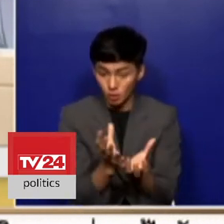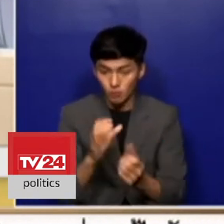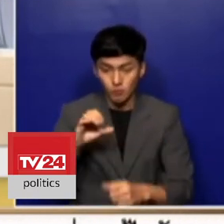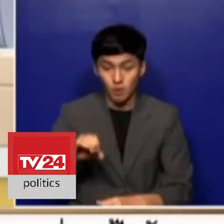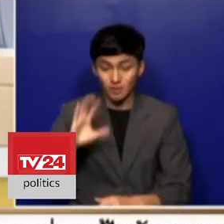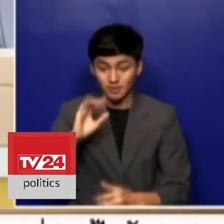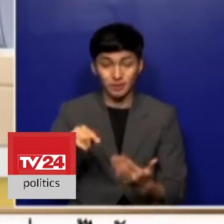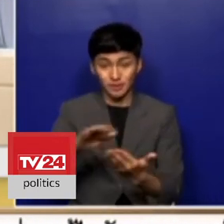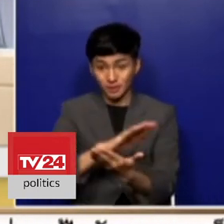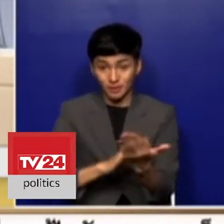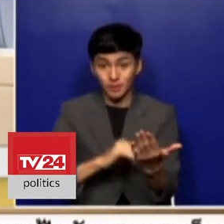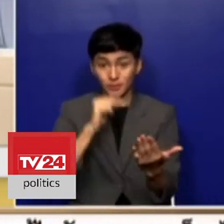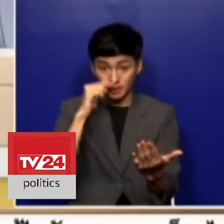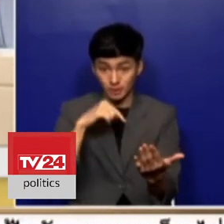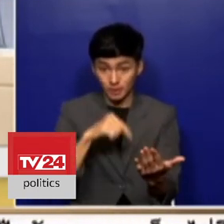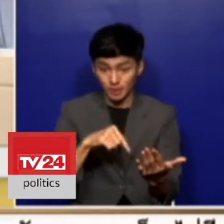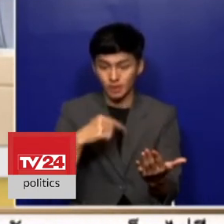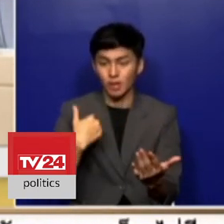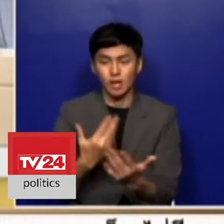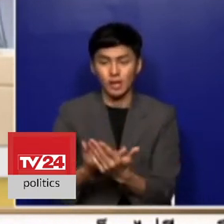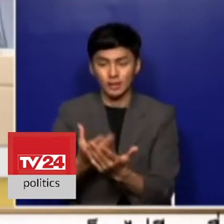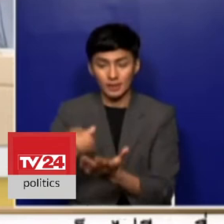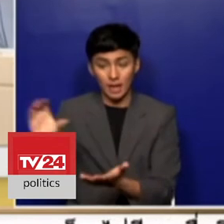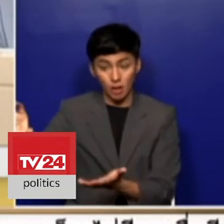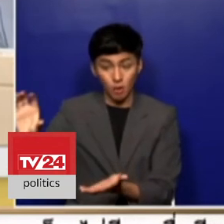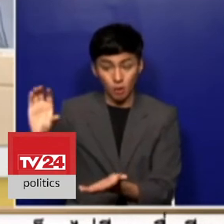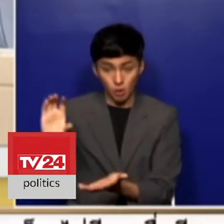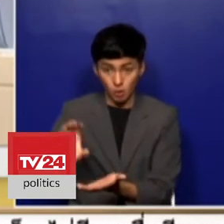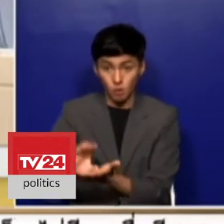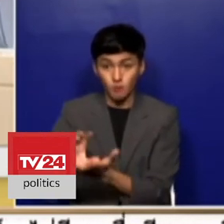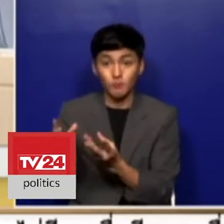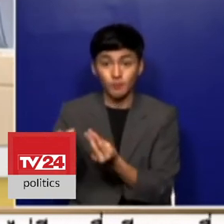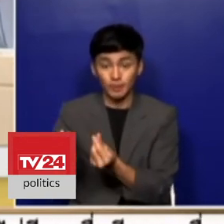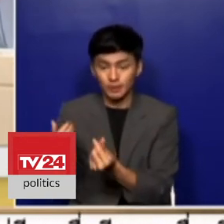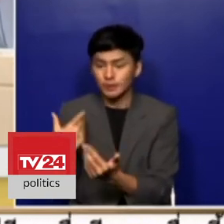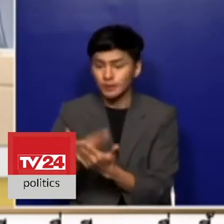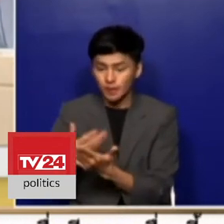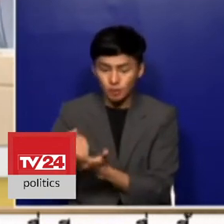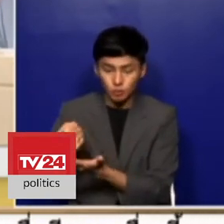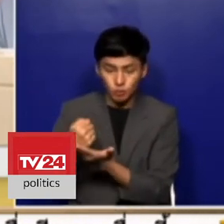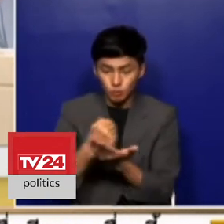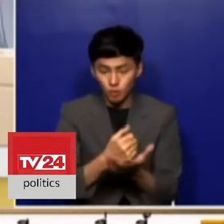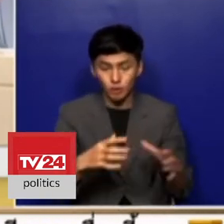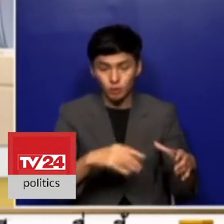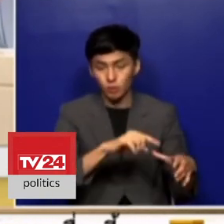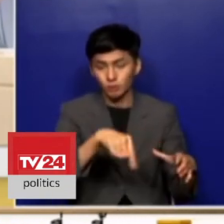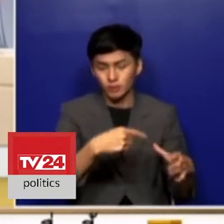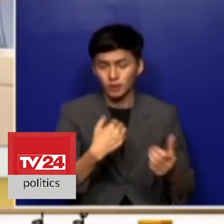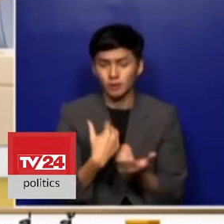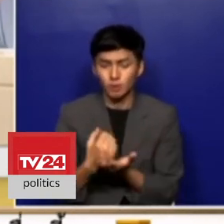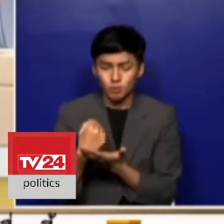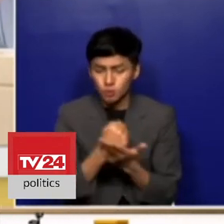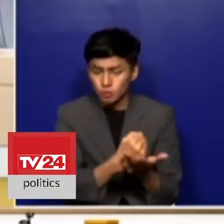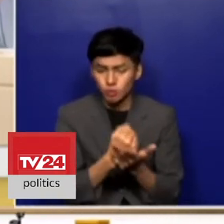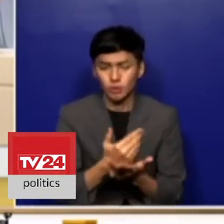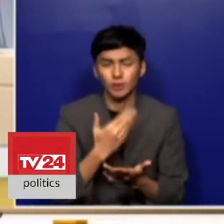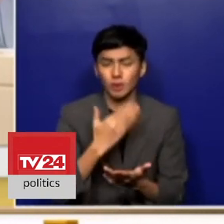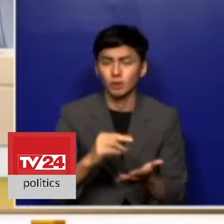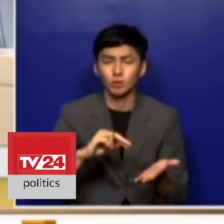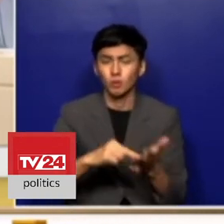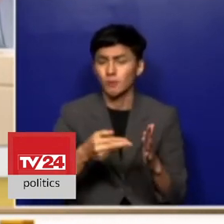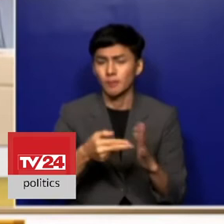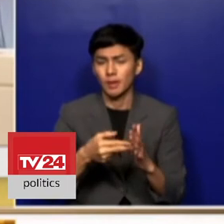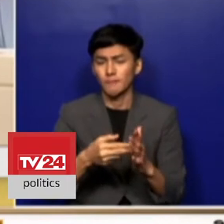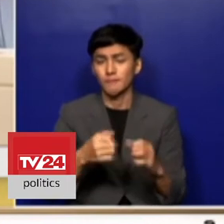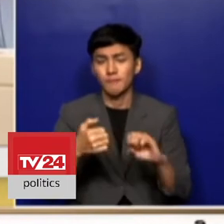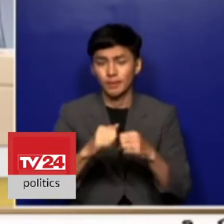ในประเทศและยังต้องมาตั้งงบประมาณแผ่นดินเพื่อที่จะเยียวยาอ่าแบบไม่มีที่สิ้นสุดแบบนี้ไม่ใช่การแก้ปัญหา